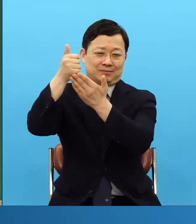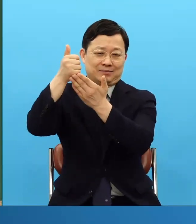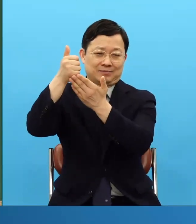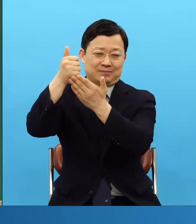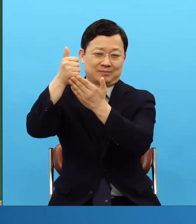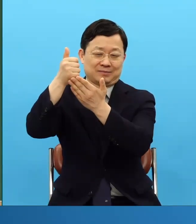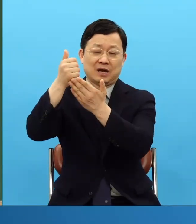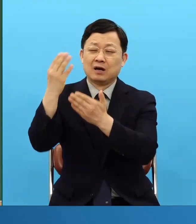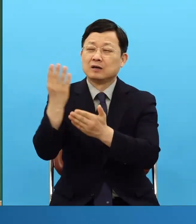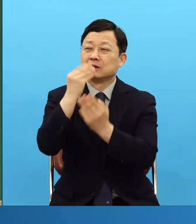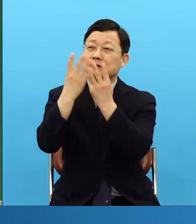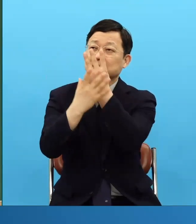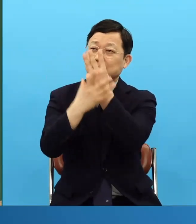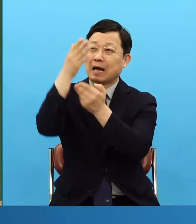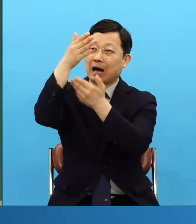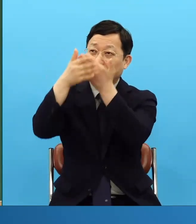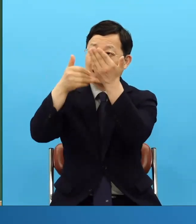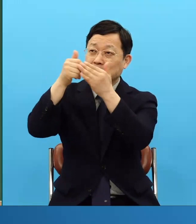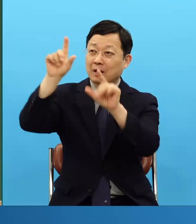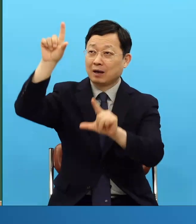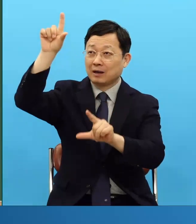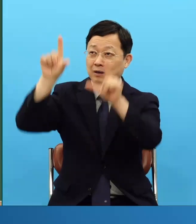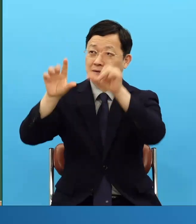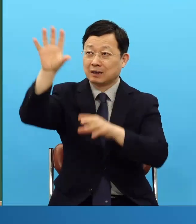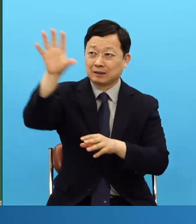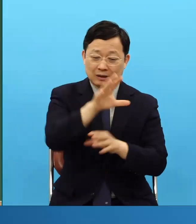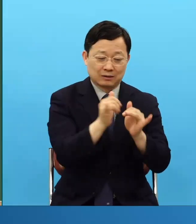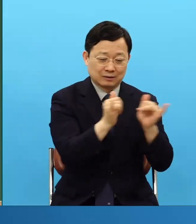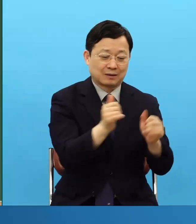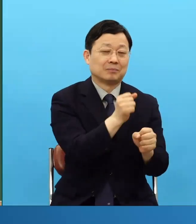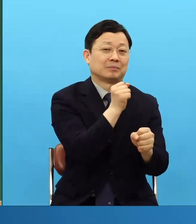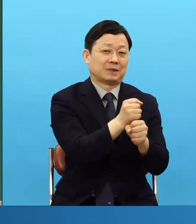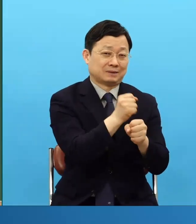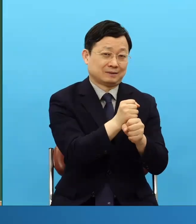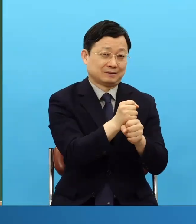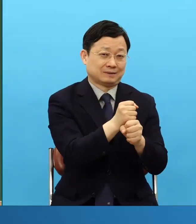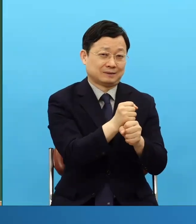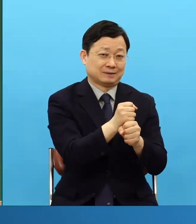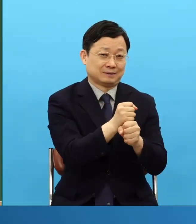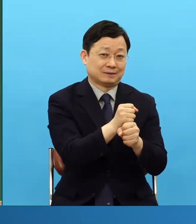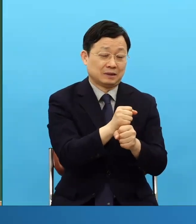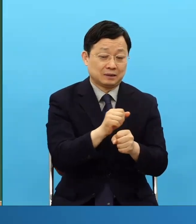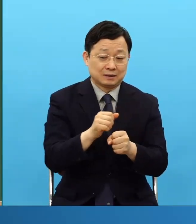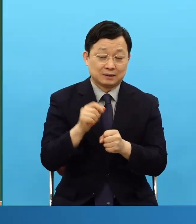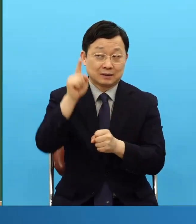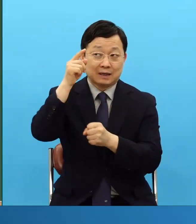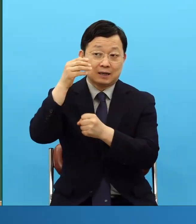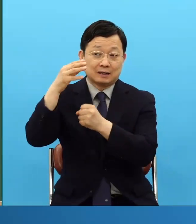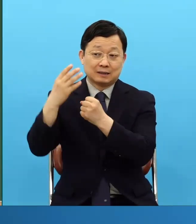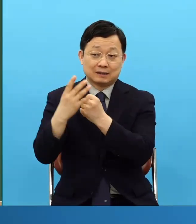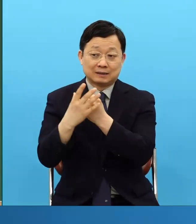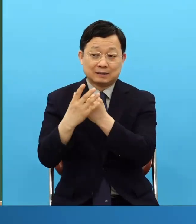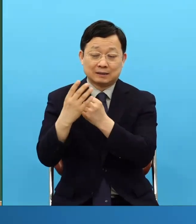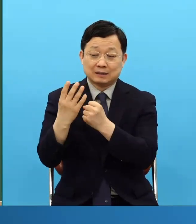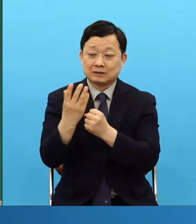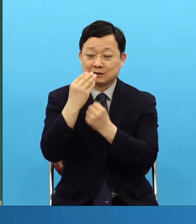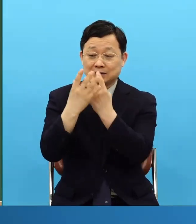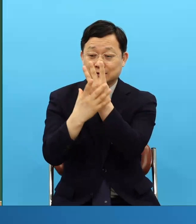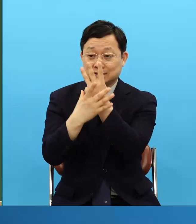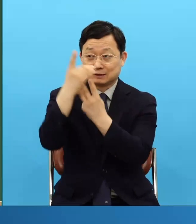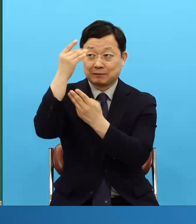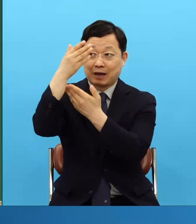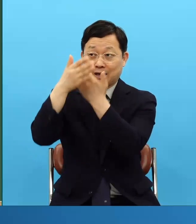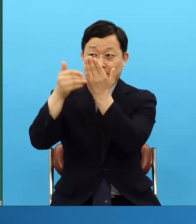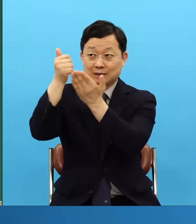image." 성삼위 하나님. We're talking about the triune God. 우리 형상대로 사람 만들기 기억해 놀라운 능력으로